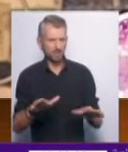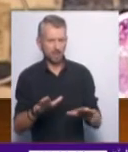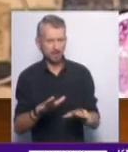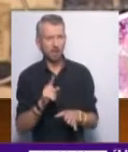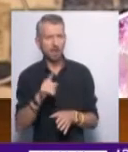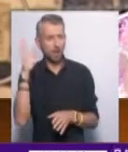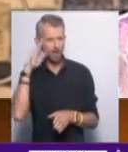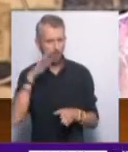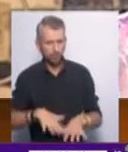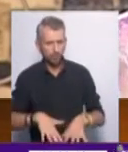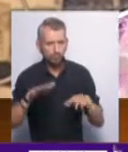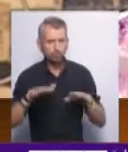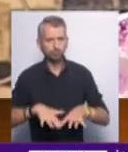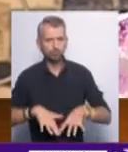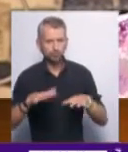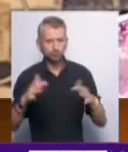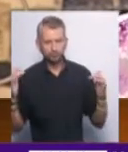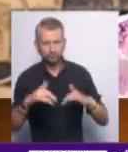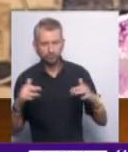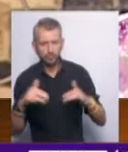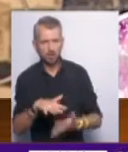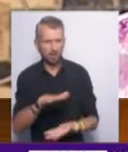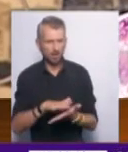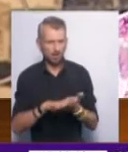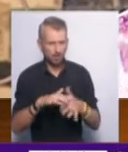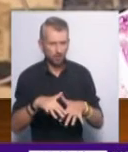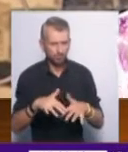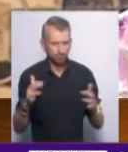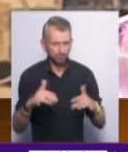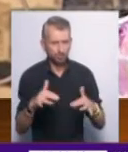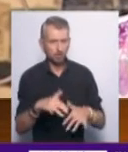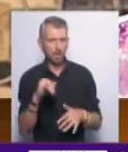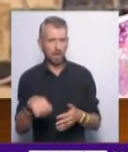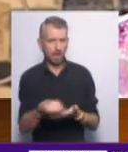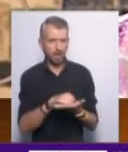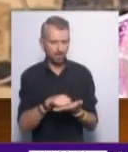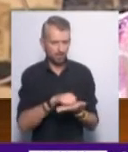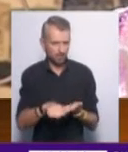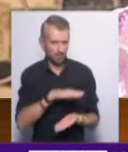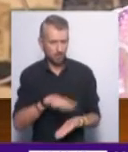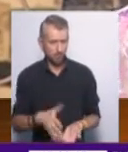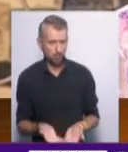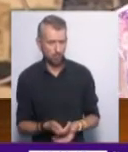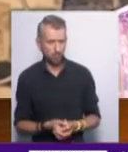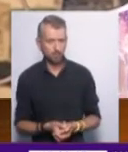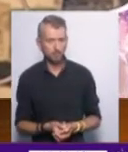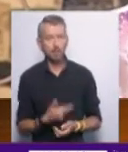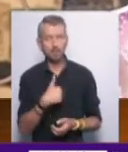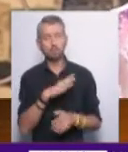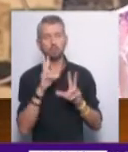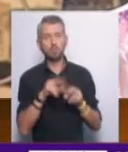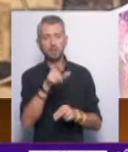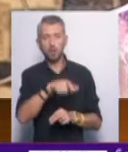вода збиралася, грязь збиралася, і асфальтового покриття не було. Ну, я пообіцяла